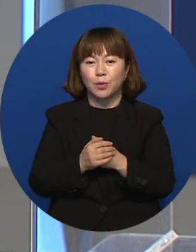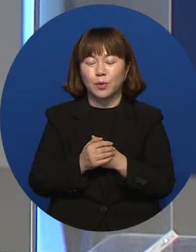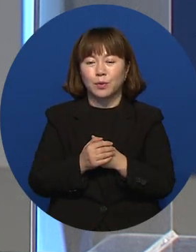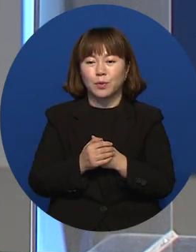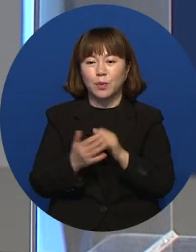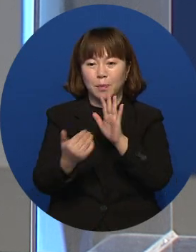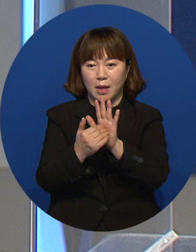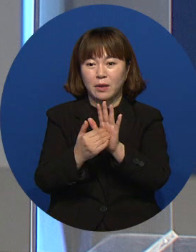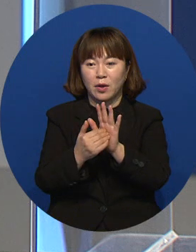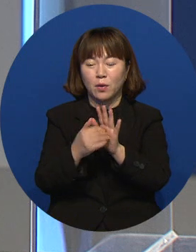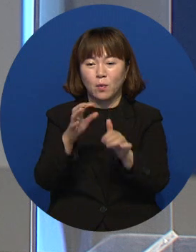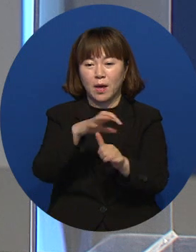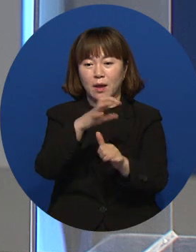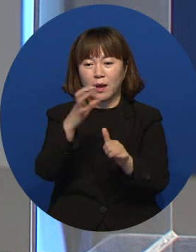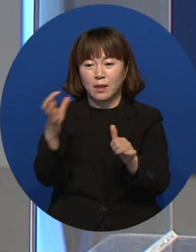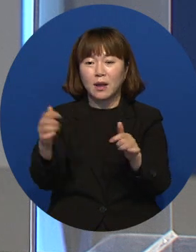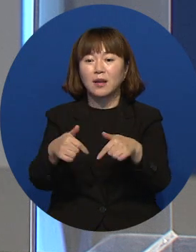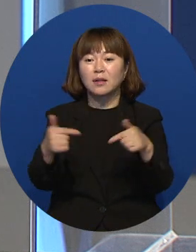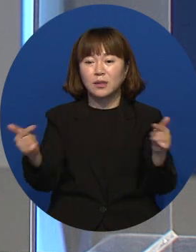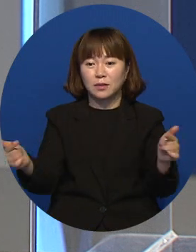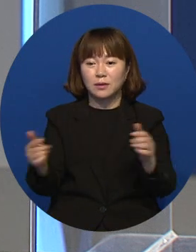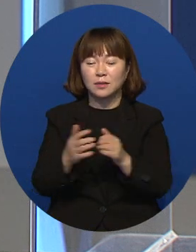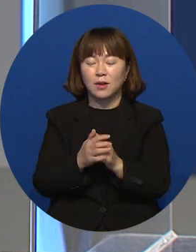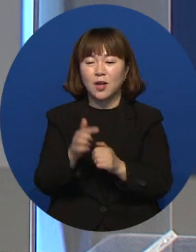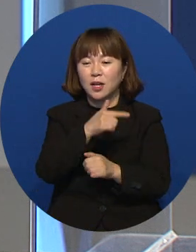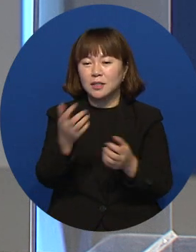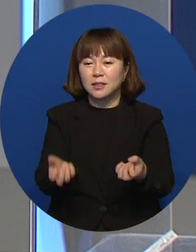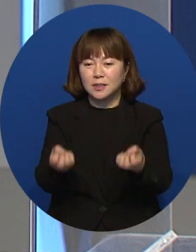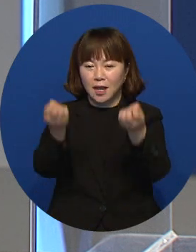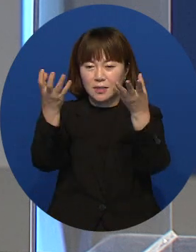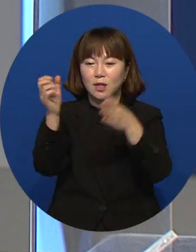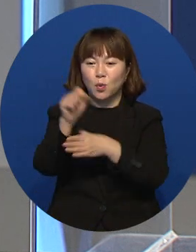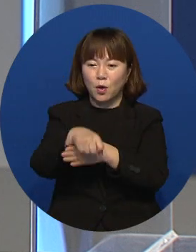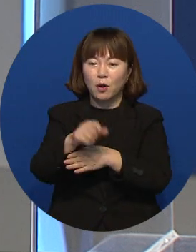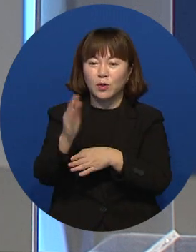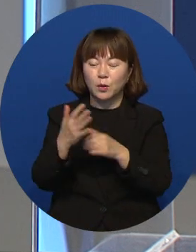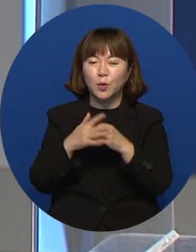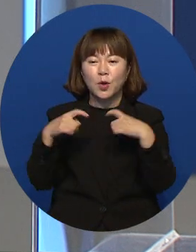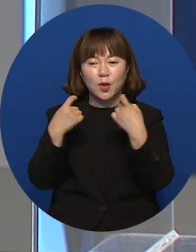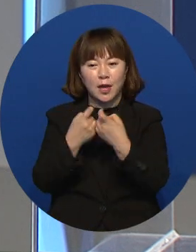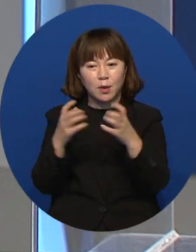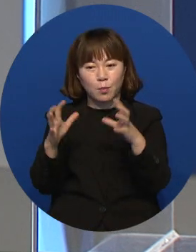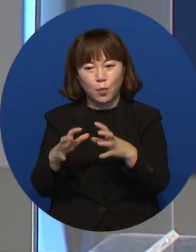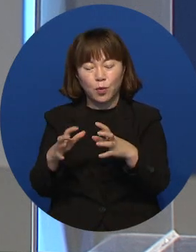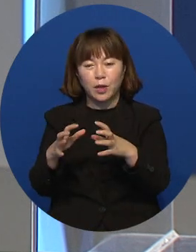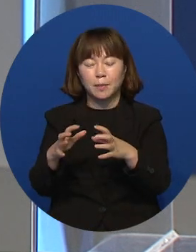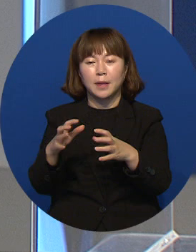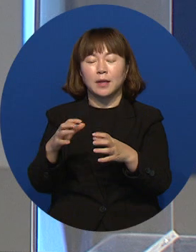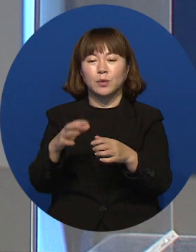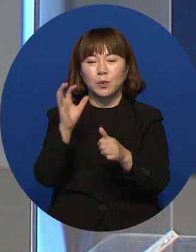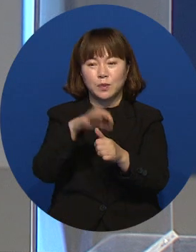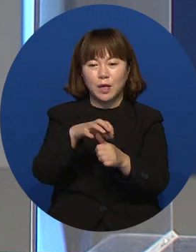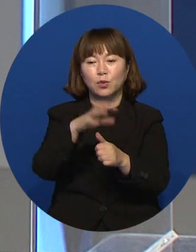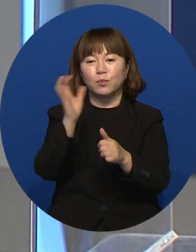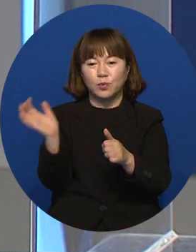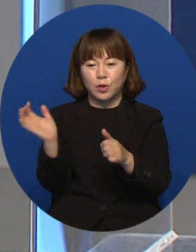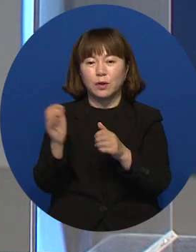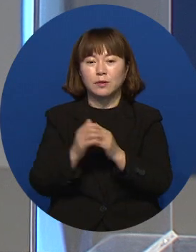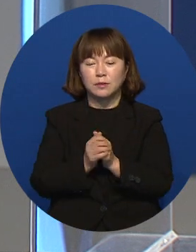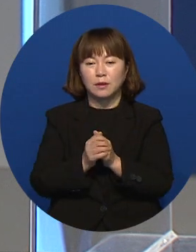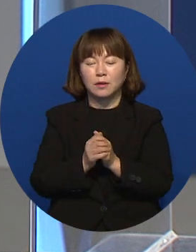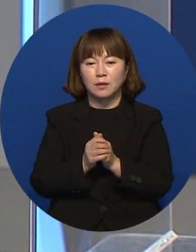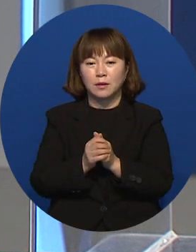나가 확대 되서 아 대규모 행사도 허용이 되고 또 사적 물음도 재앙도 풀려서 참여 방역에 적극적으로